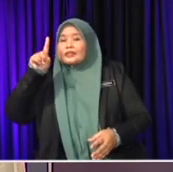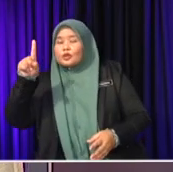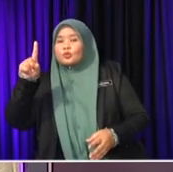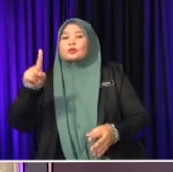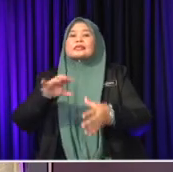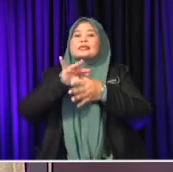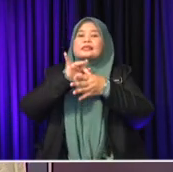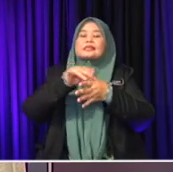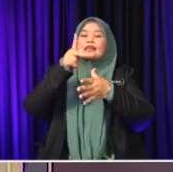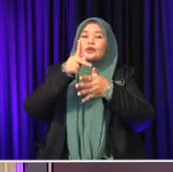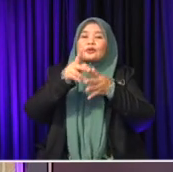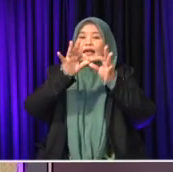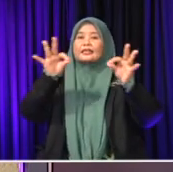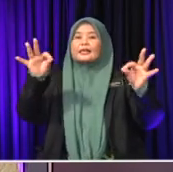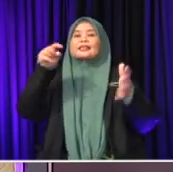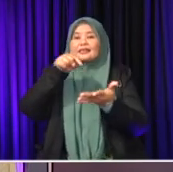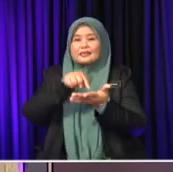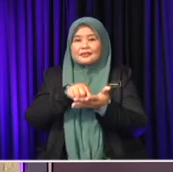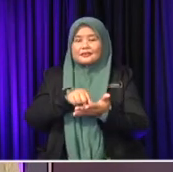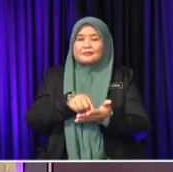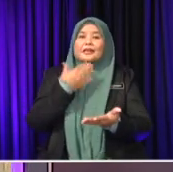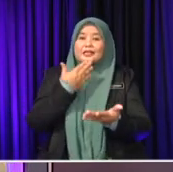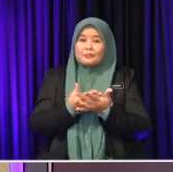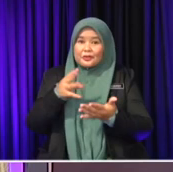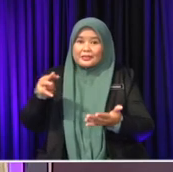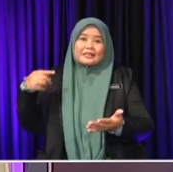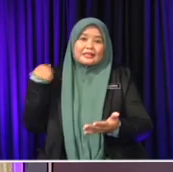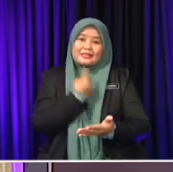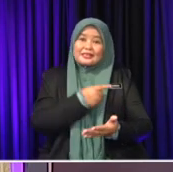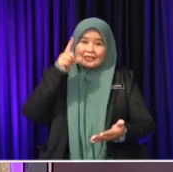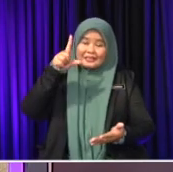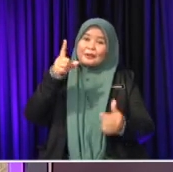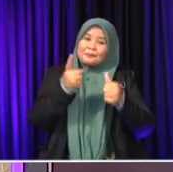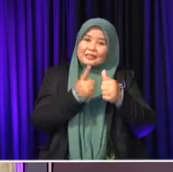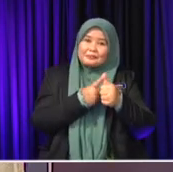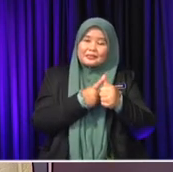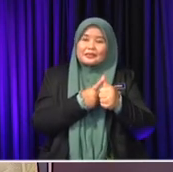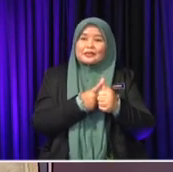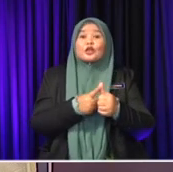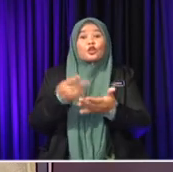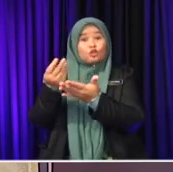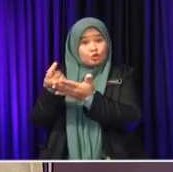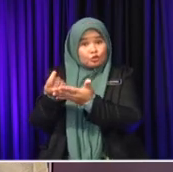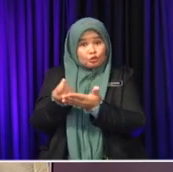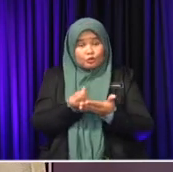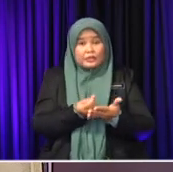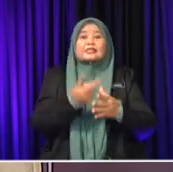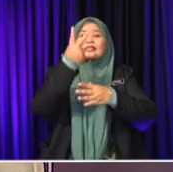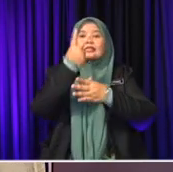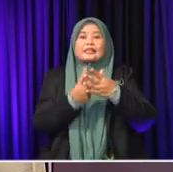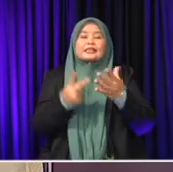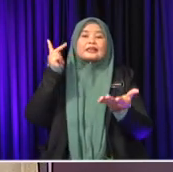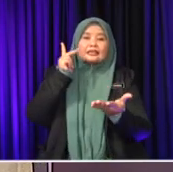kandungan ayat ini Baiklah murid-murid kita lihat yang pertama yaitu tuntutan saling